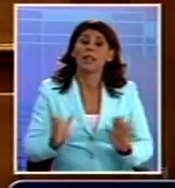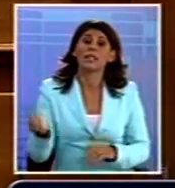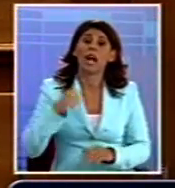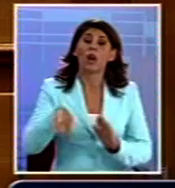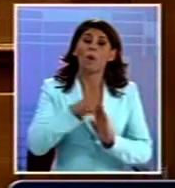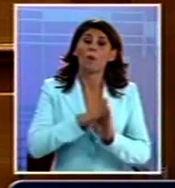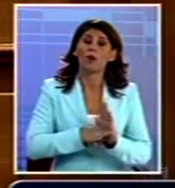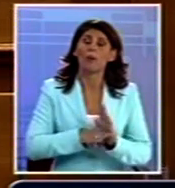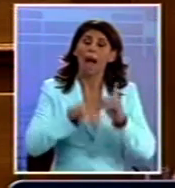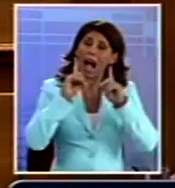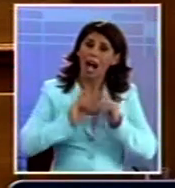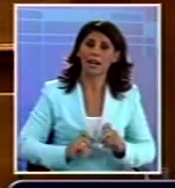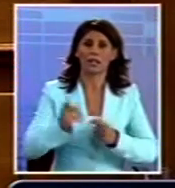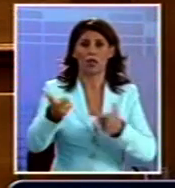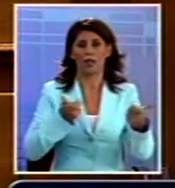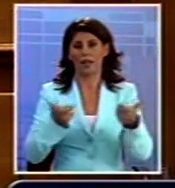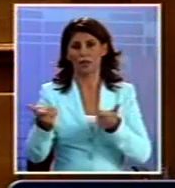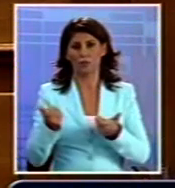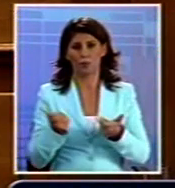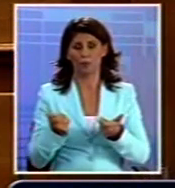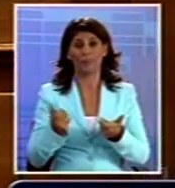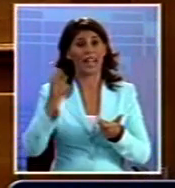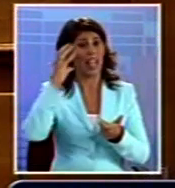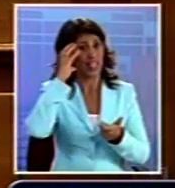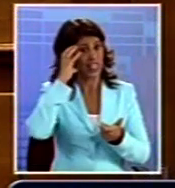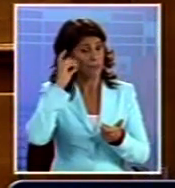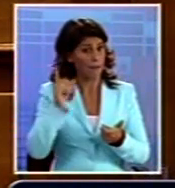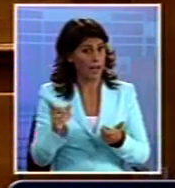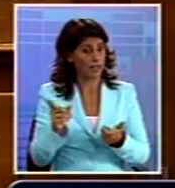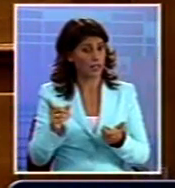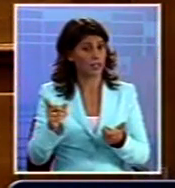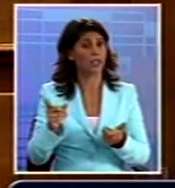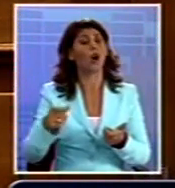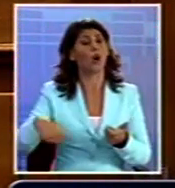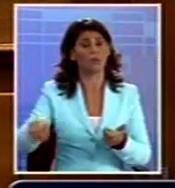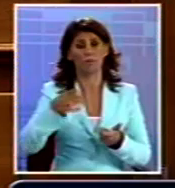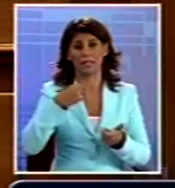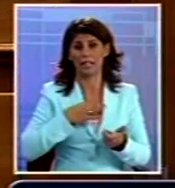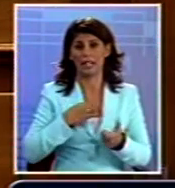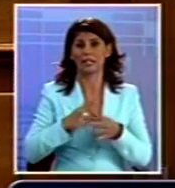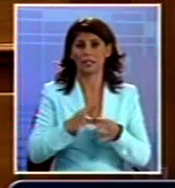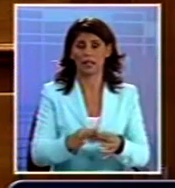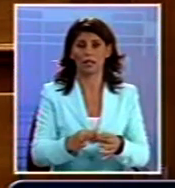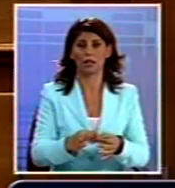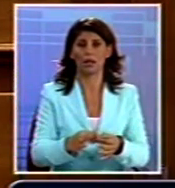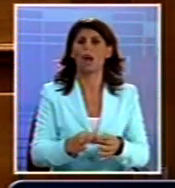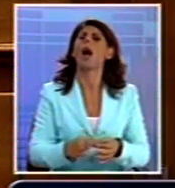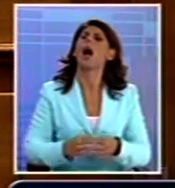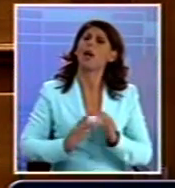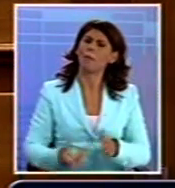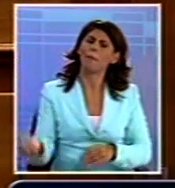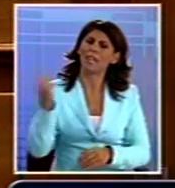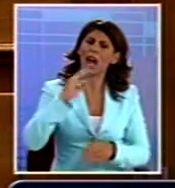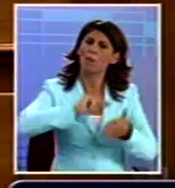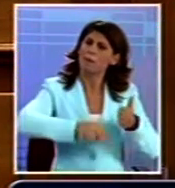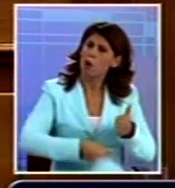πρόγραμμα αναγκαστικού δανεισμού. Θυμάστε όλους εκείνους που μας έλεγαν συνεχώς ότι θα πάμε για άλλο